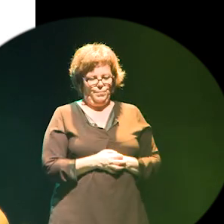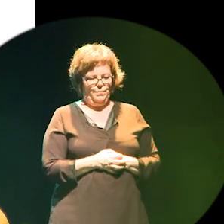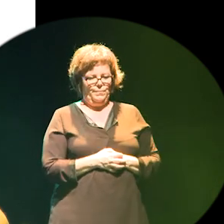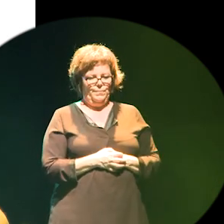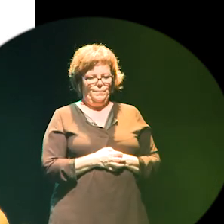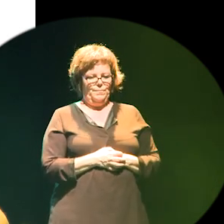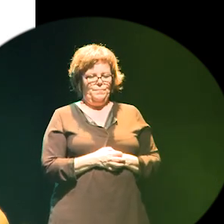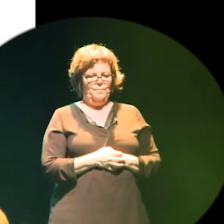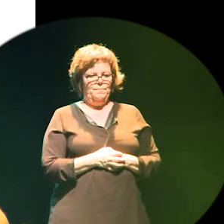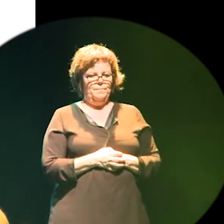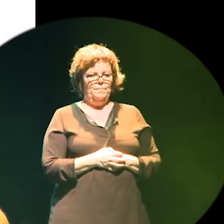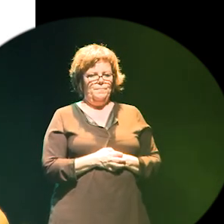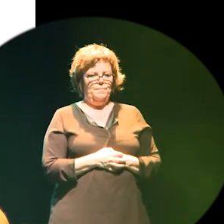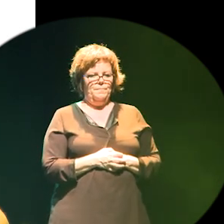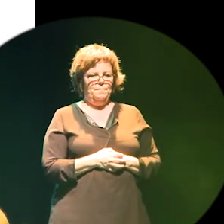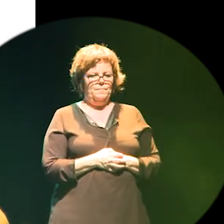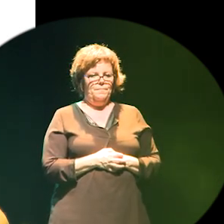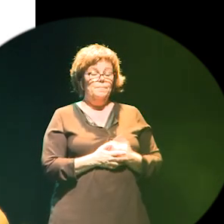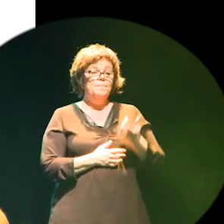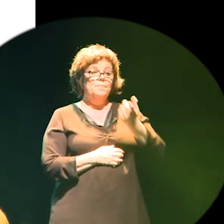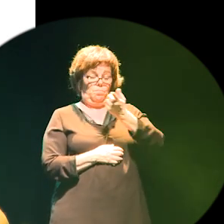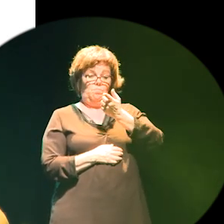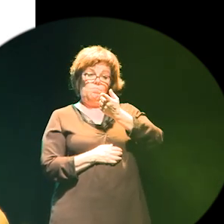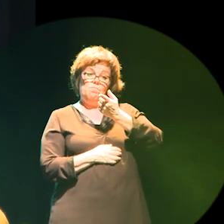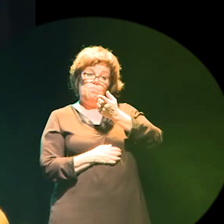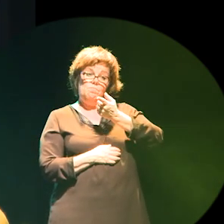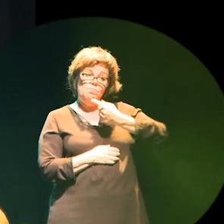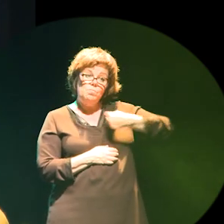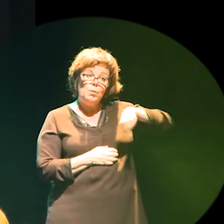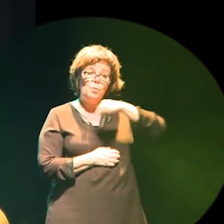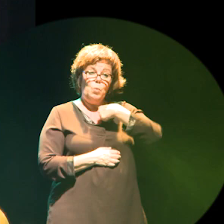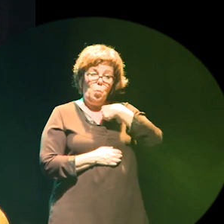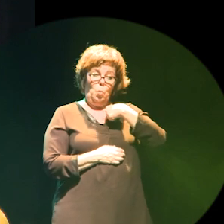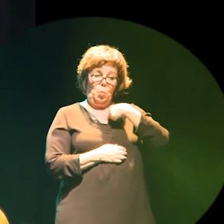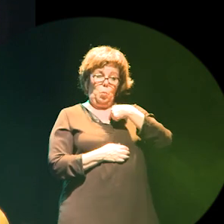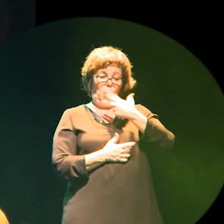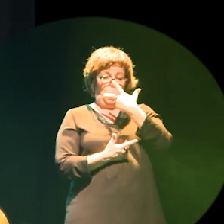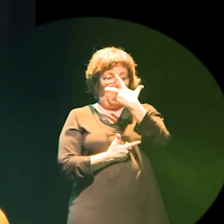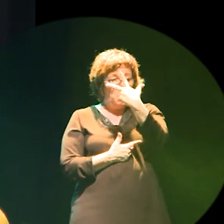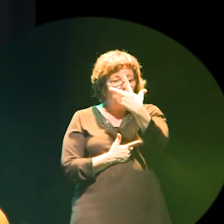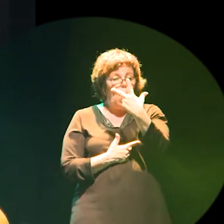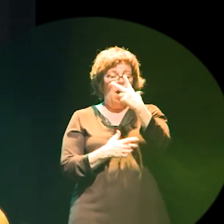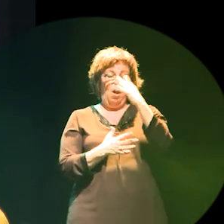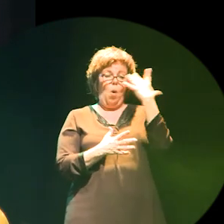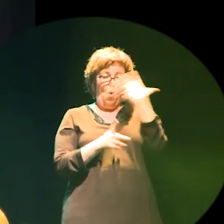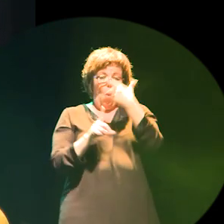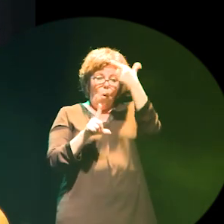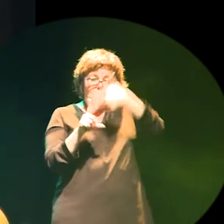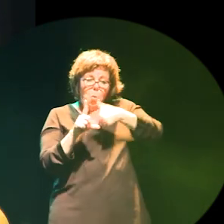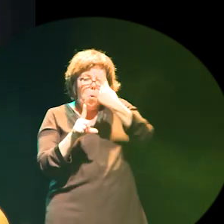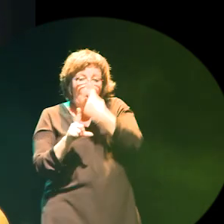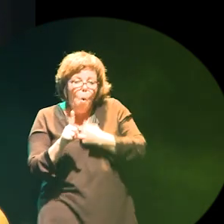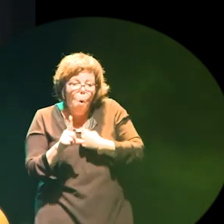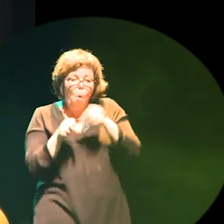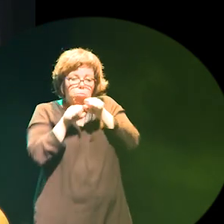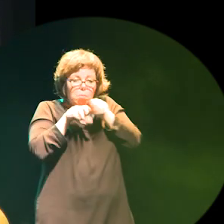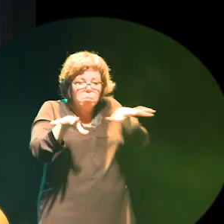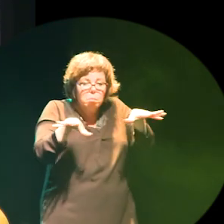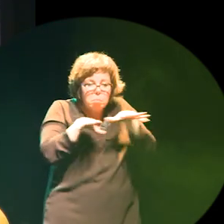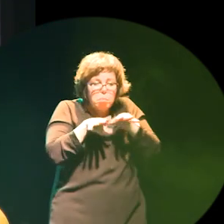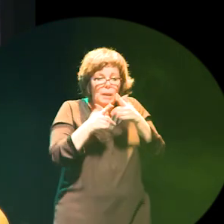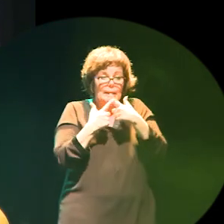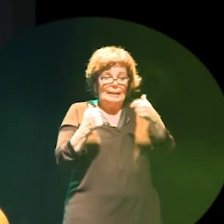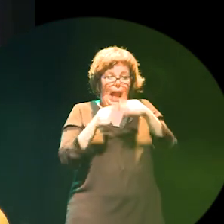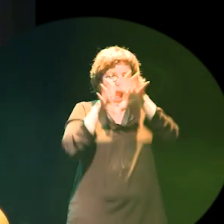Ces trois principes, on les a retrouvés, on les a combinés dans une technologie qui s'appelle la cytométrie en flux. C'est